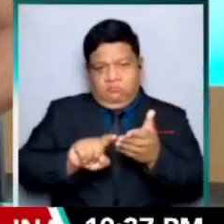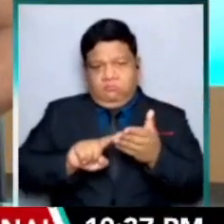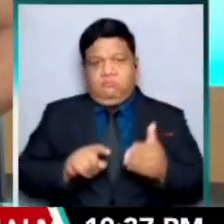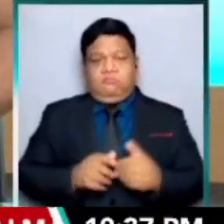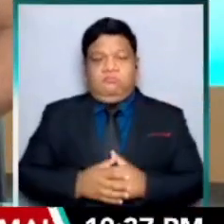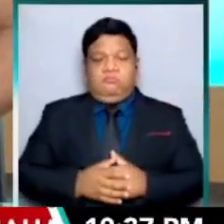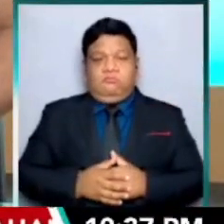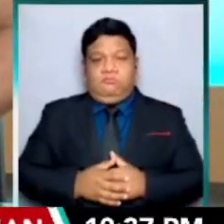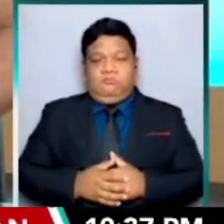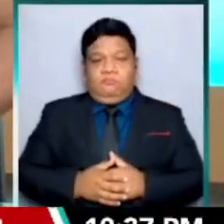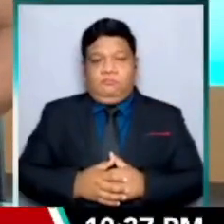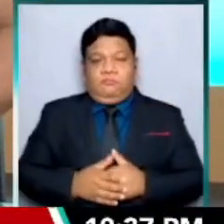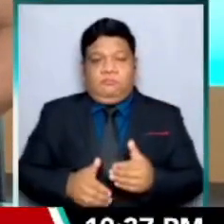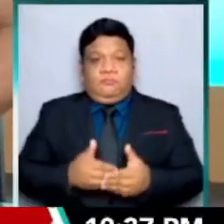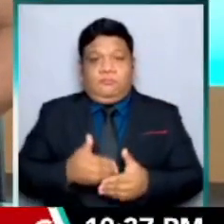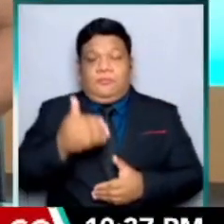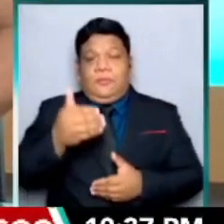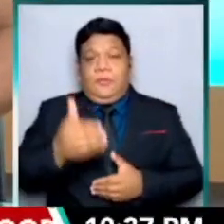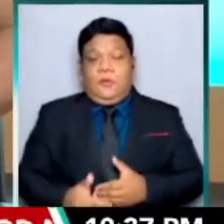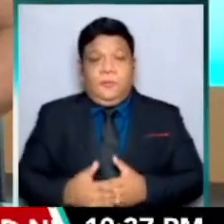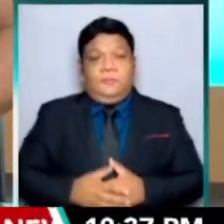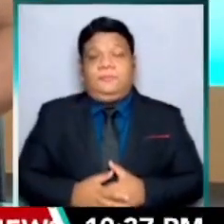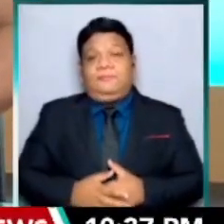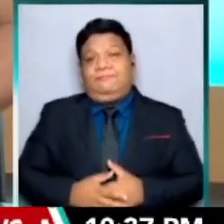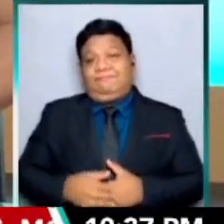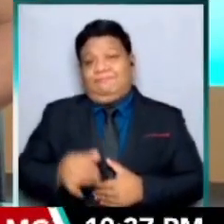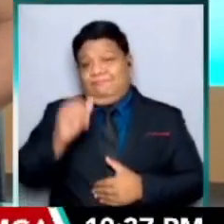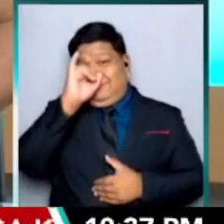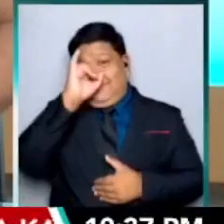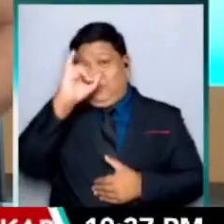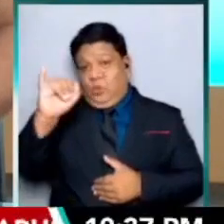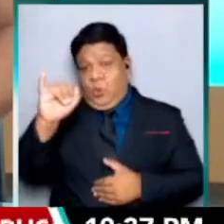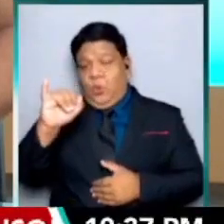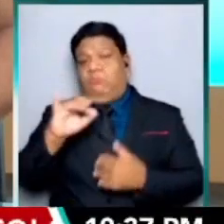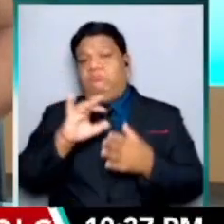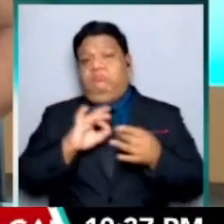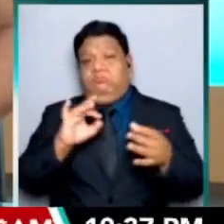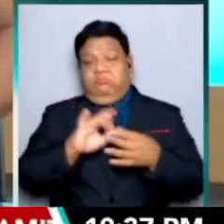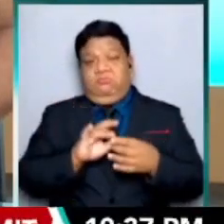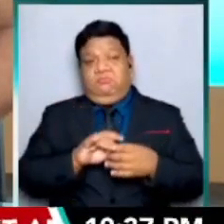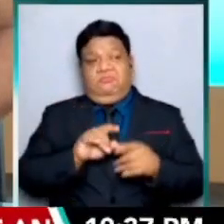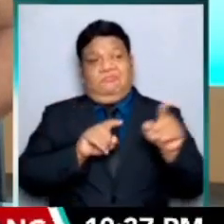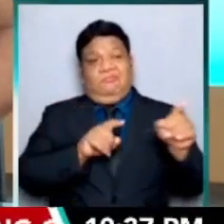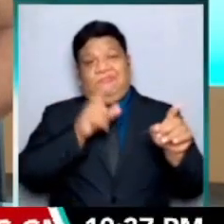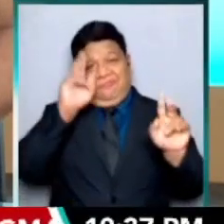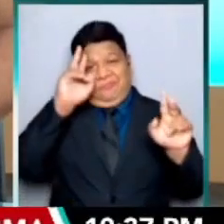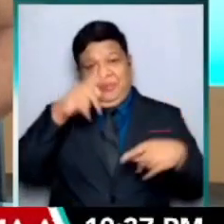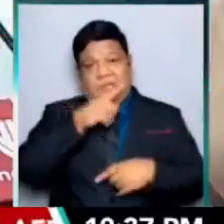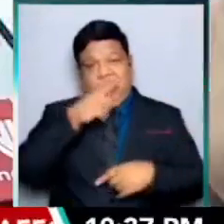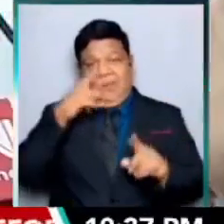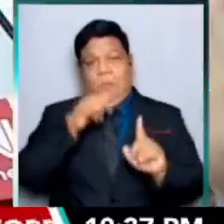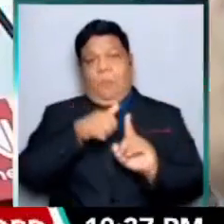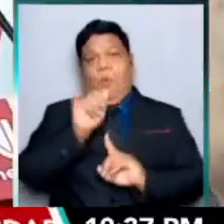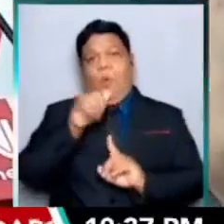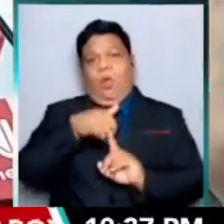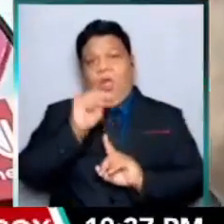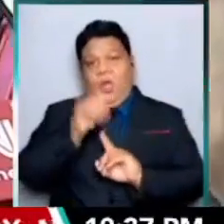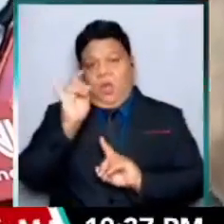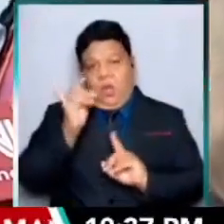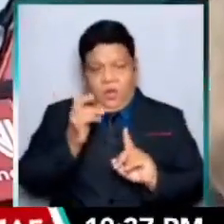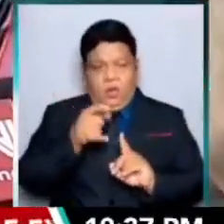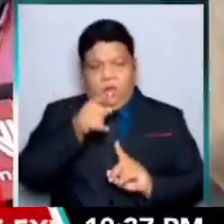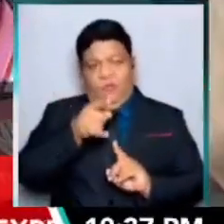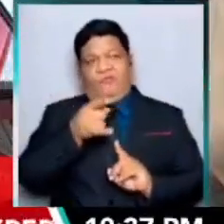Inawag na bully at matapobre ni Manila Mayor Isko Moreno si Vice President Lenny Robredo. Hindi naman